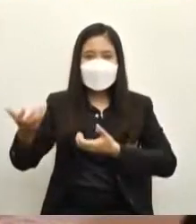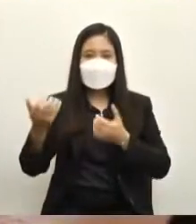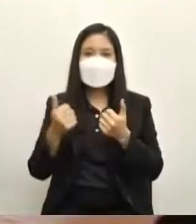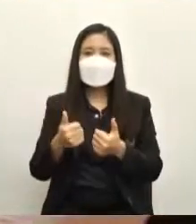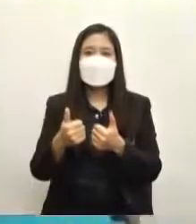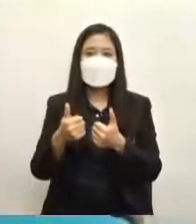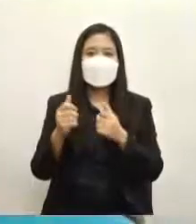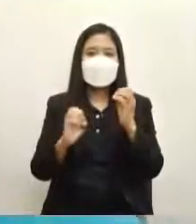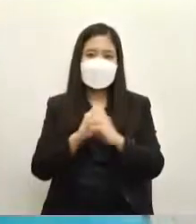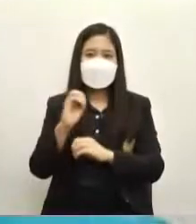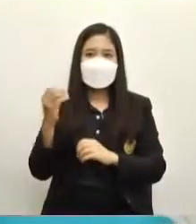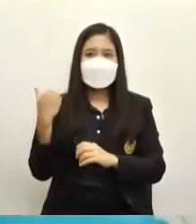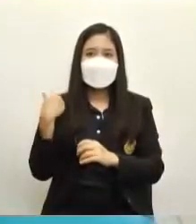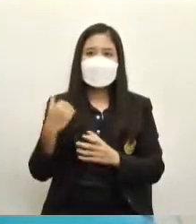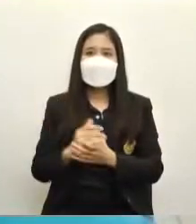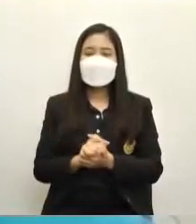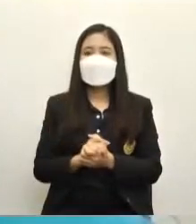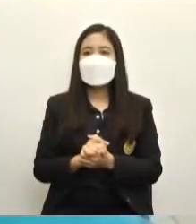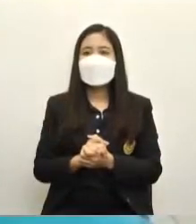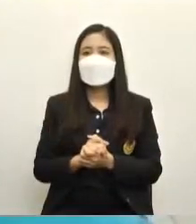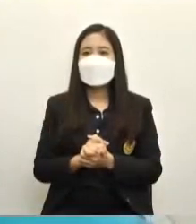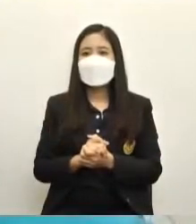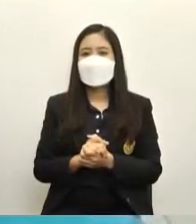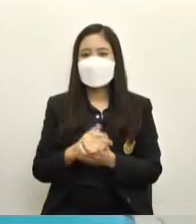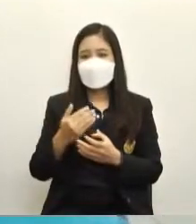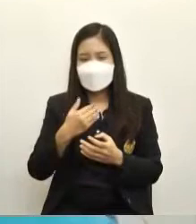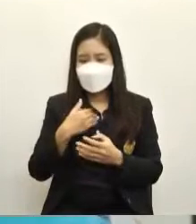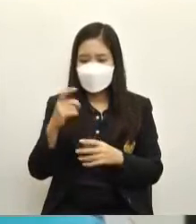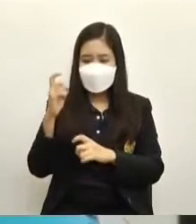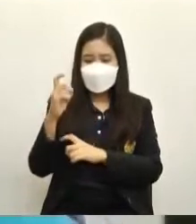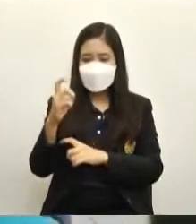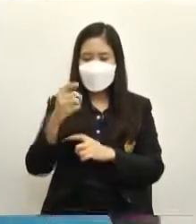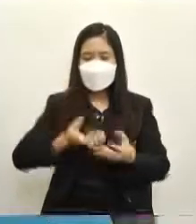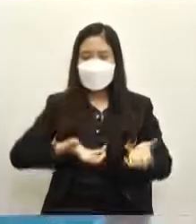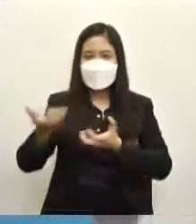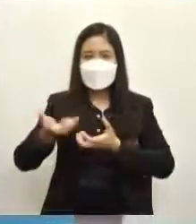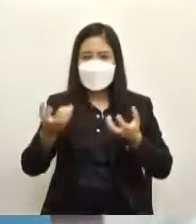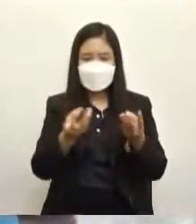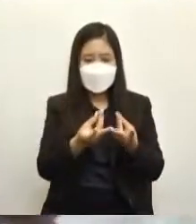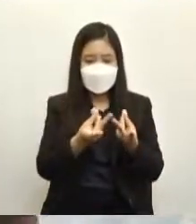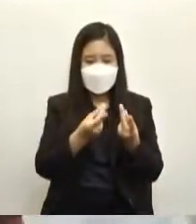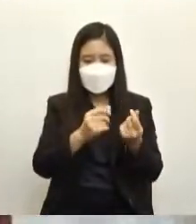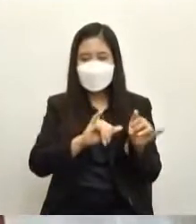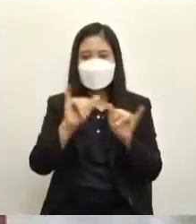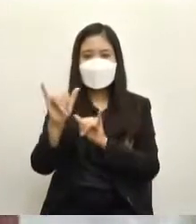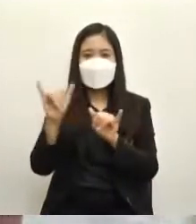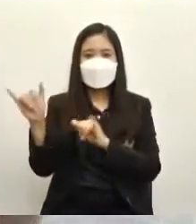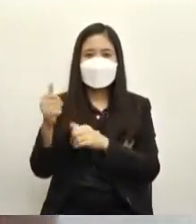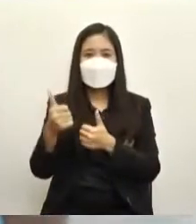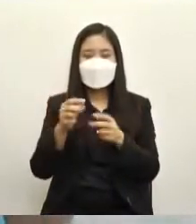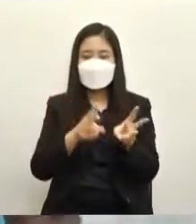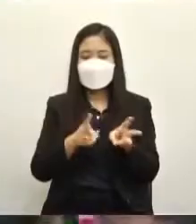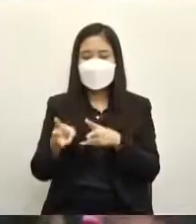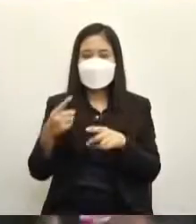ได้อย่างปลอดภัยโดยการลากผู้ประสบภัยออกจากพื้นที่ด้วยวิธีที่ถูกต้องและไม่ก่อให้เกิด